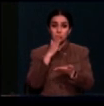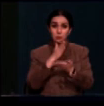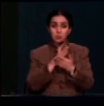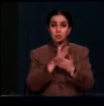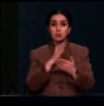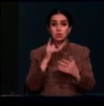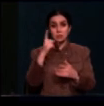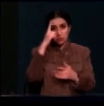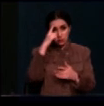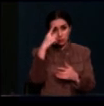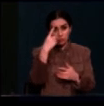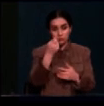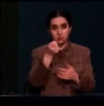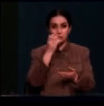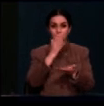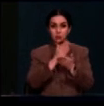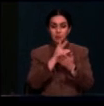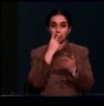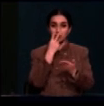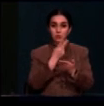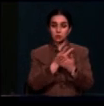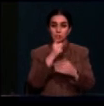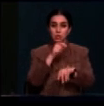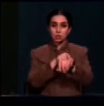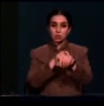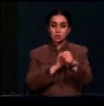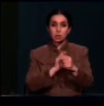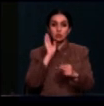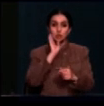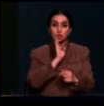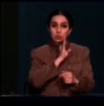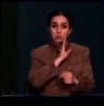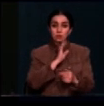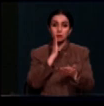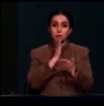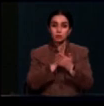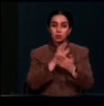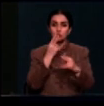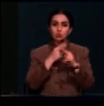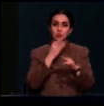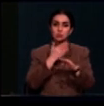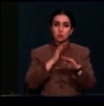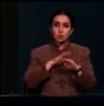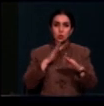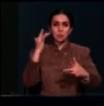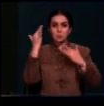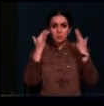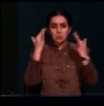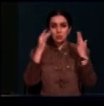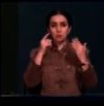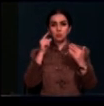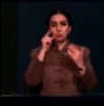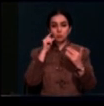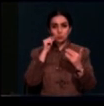свойство сообщать дар предвидения, носящим его женщинам, и отгоняет от них тяжелые мысли. Мужчин